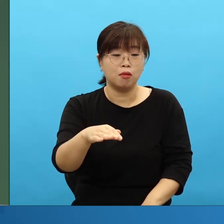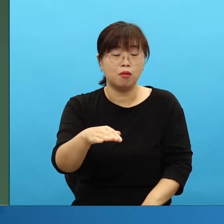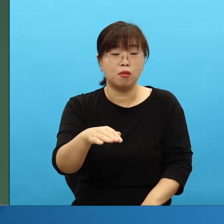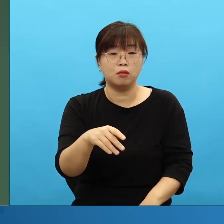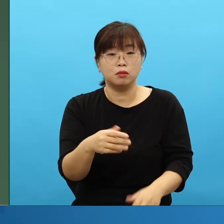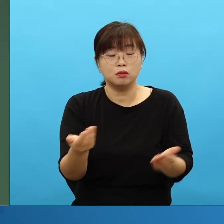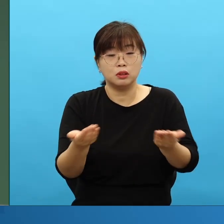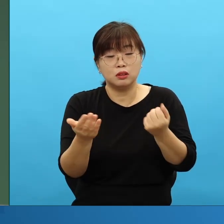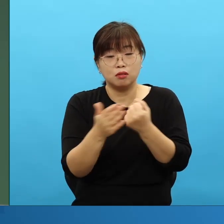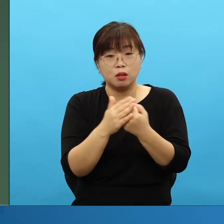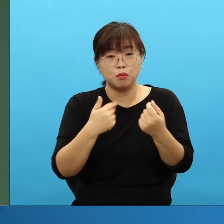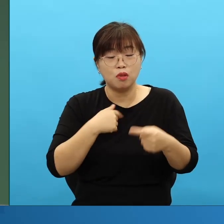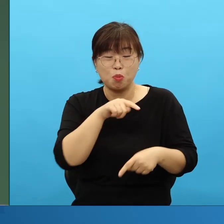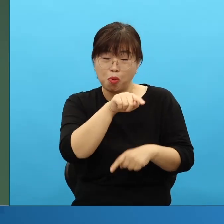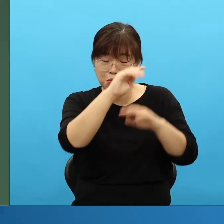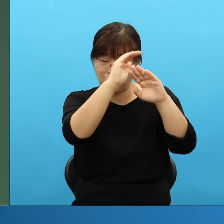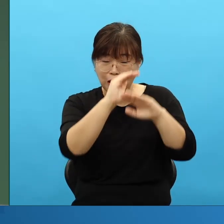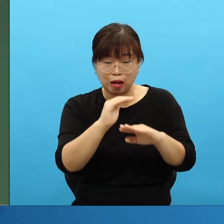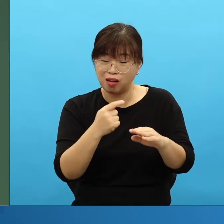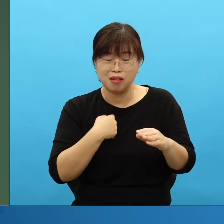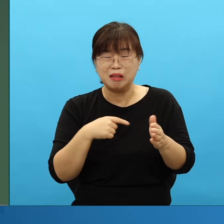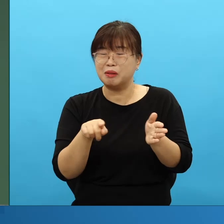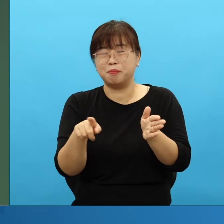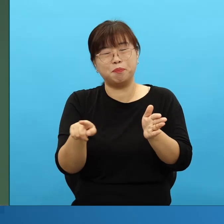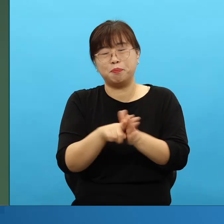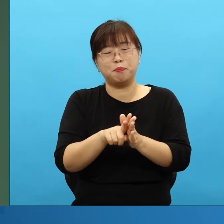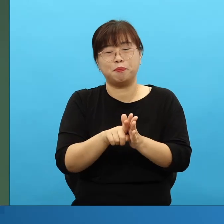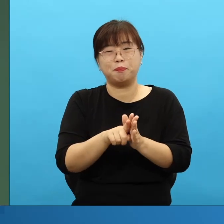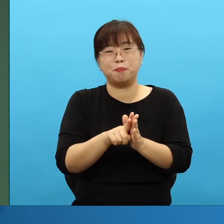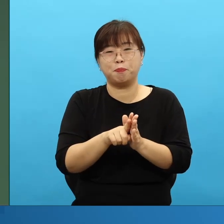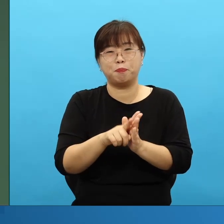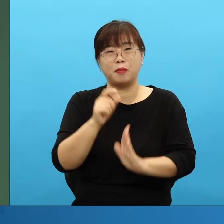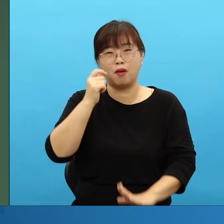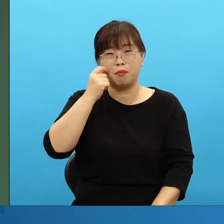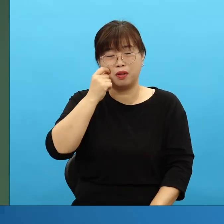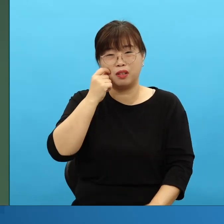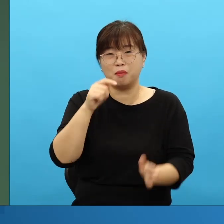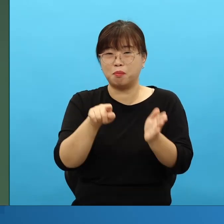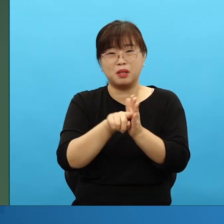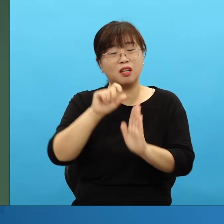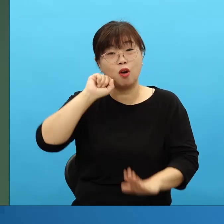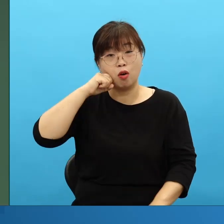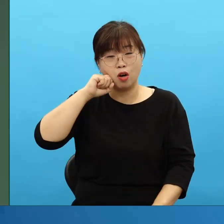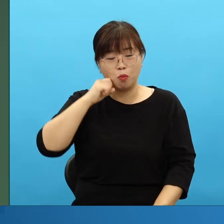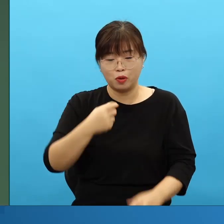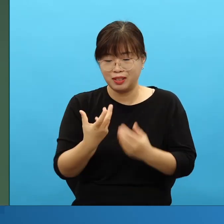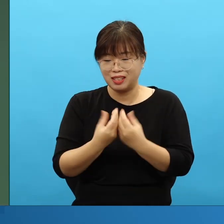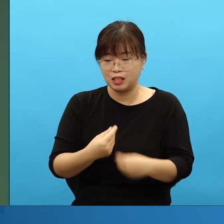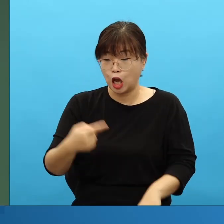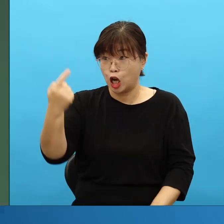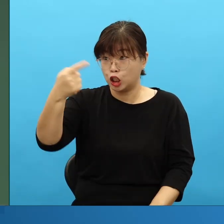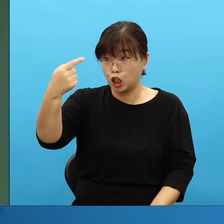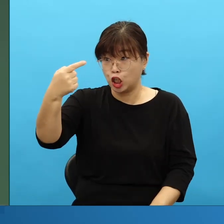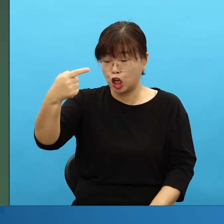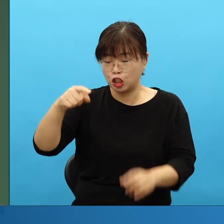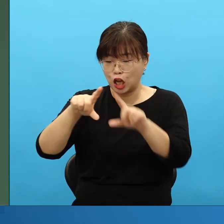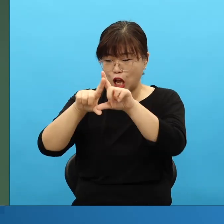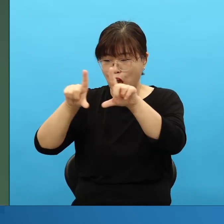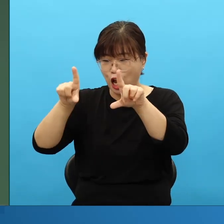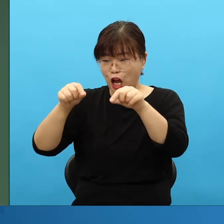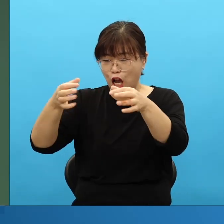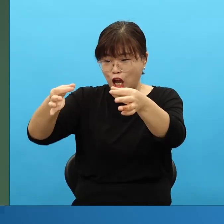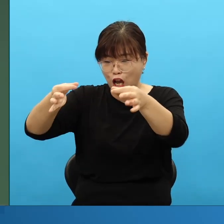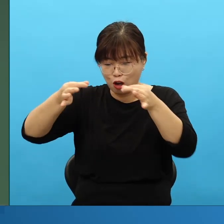뭐 과자라도 사 먹을 수 있잖아요. At least if you have a dollar in your hand that you can see tangibly, you can go out and buy a snack. 이렇게 된 겁니다. But that's how people perceive 그러니까 it.